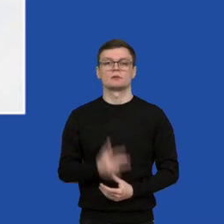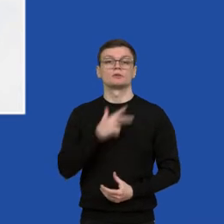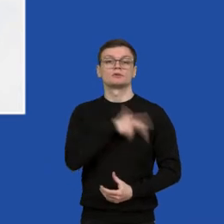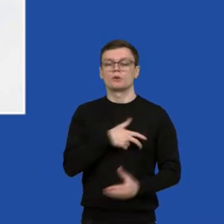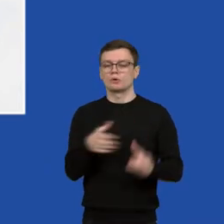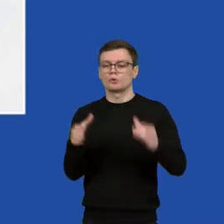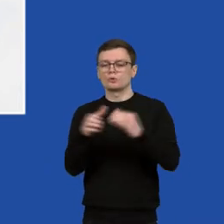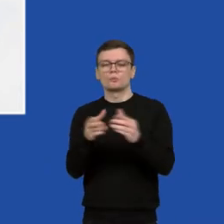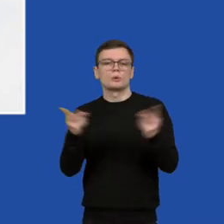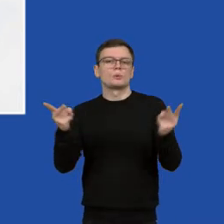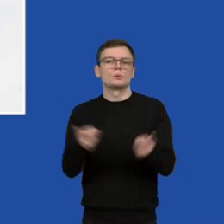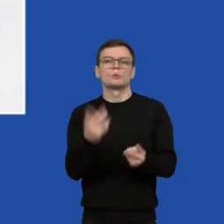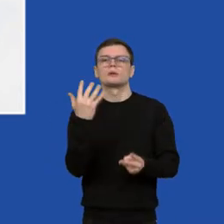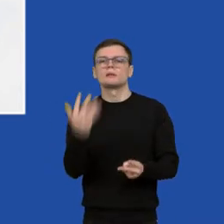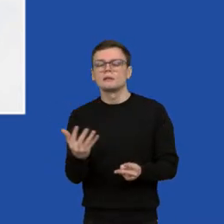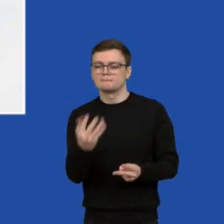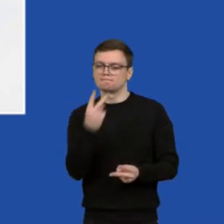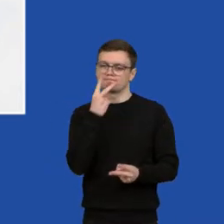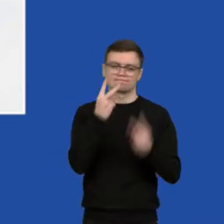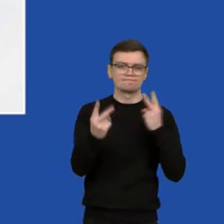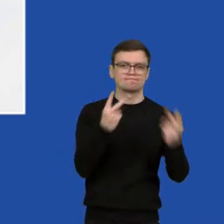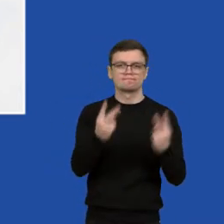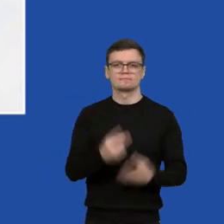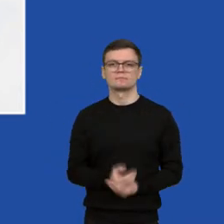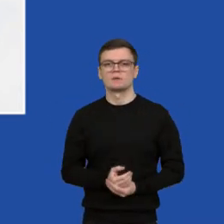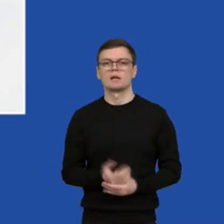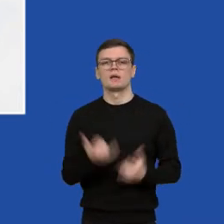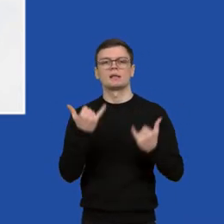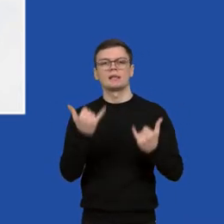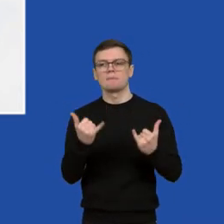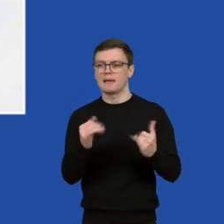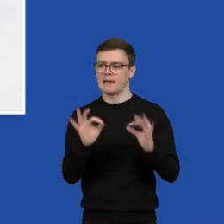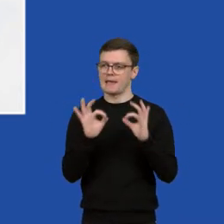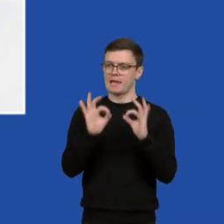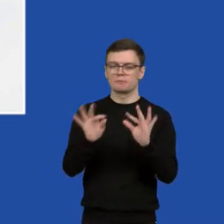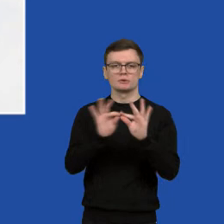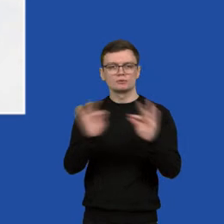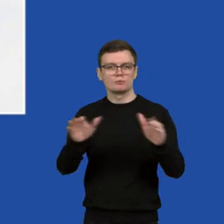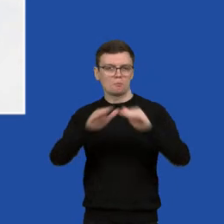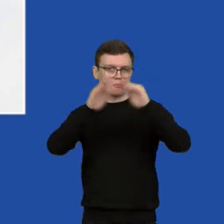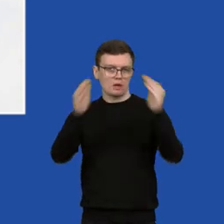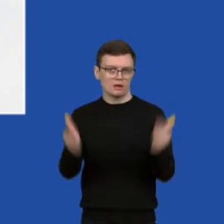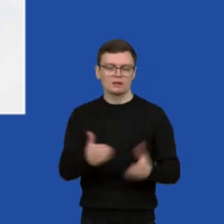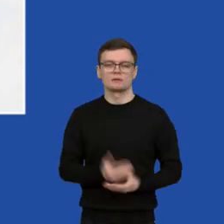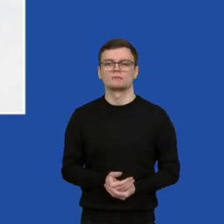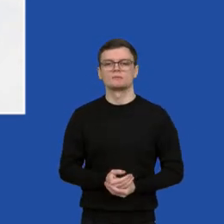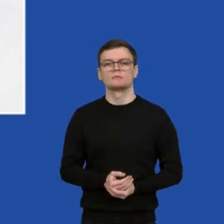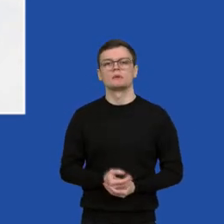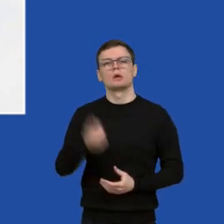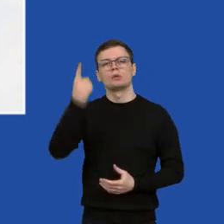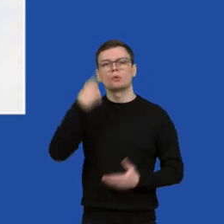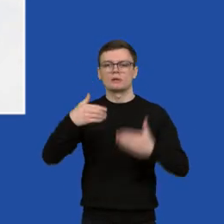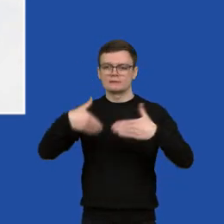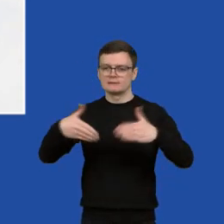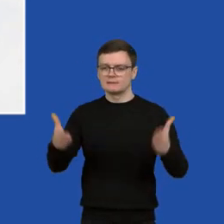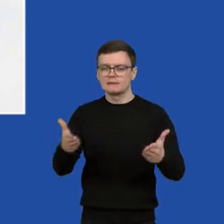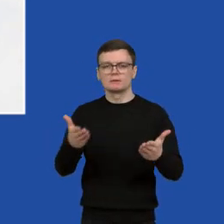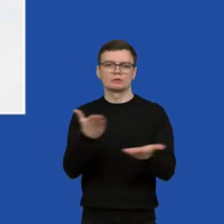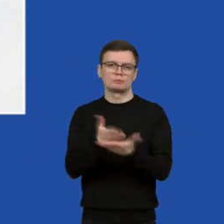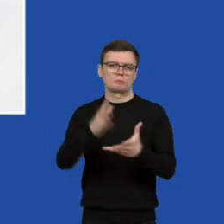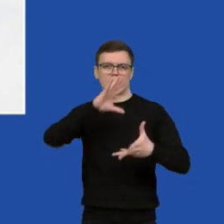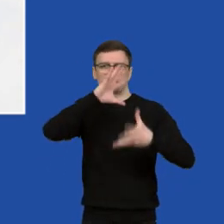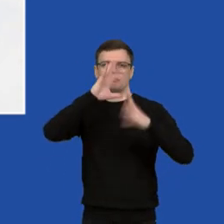grupės poreikius ir teikiame subalansuotą siūlymų paketą, kuriuo siūlome sistemiškai didinti pažeidžiamiausių